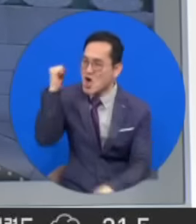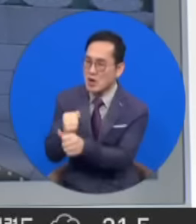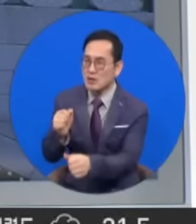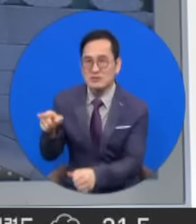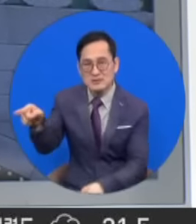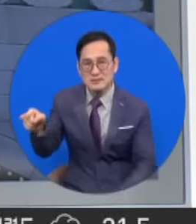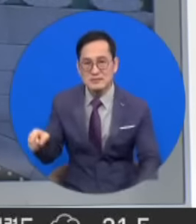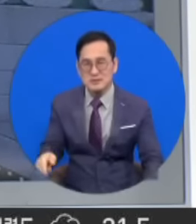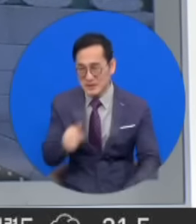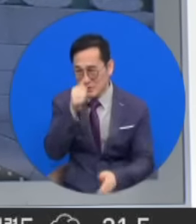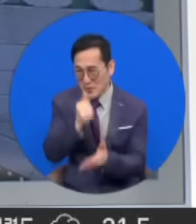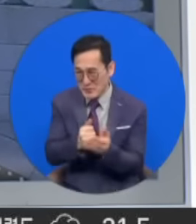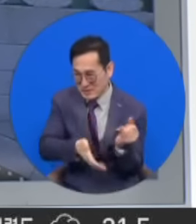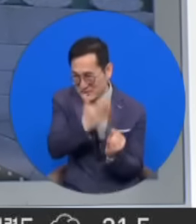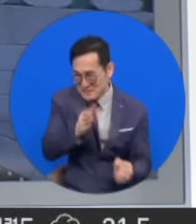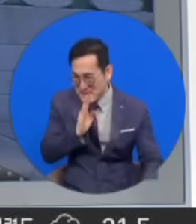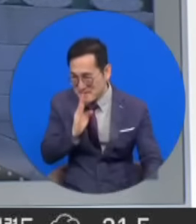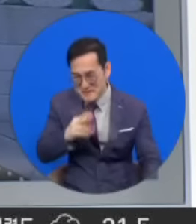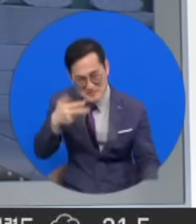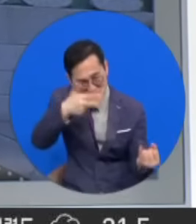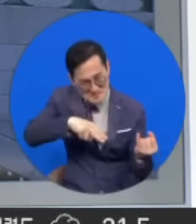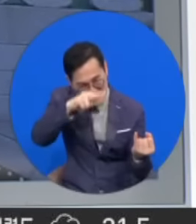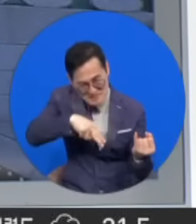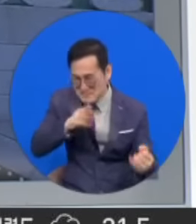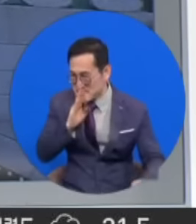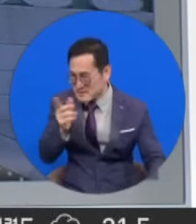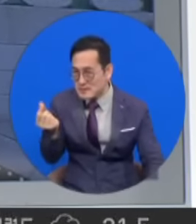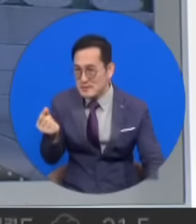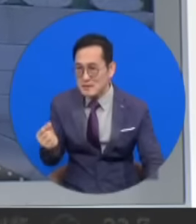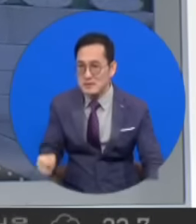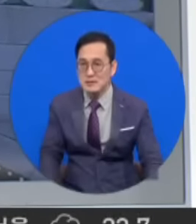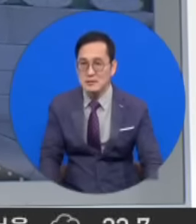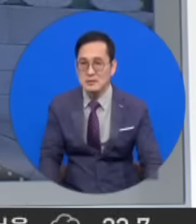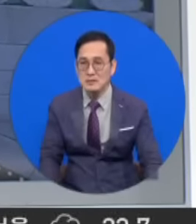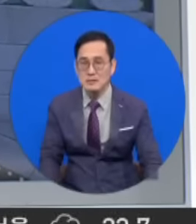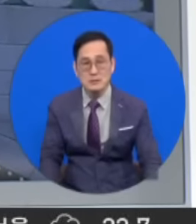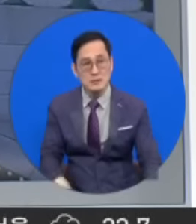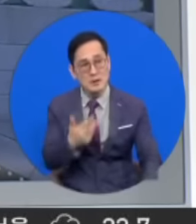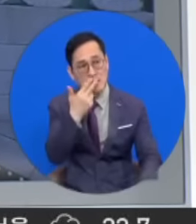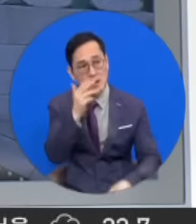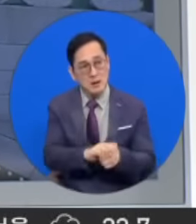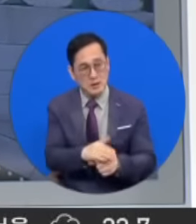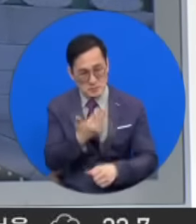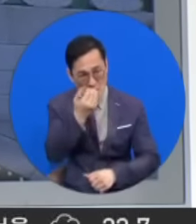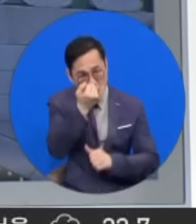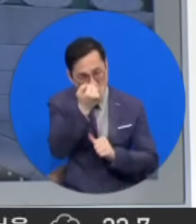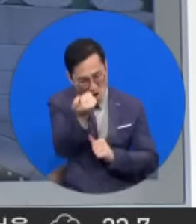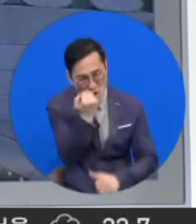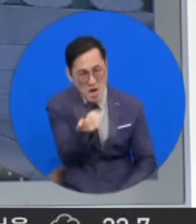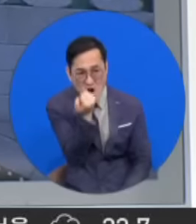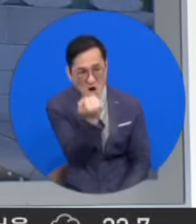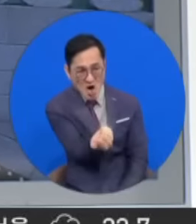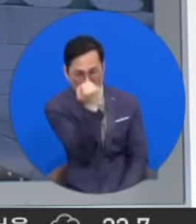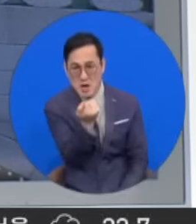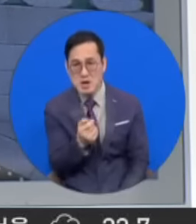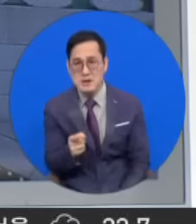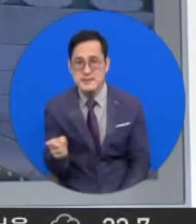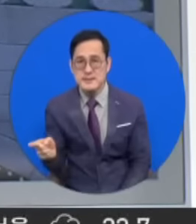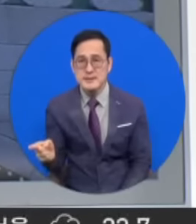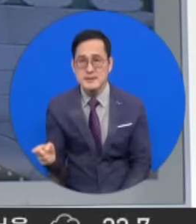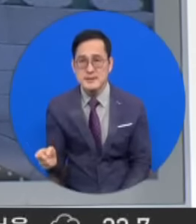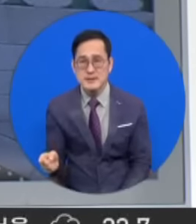뭐 성범죄자로 몰렸던 20대 남성이 수사 과정에서조차 아, 경찰이 단정적으로 나를 너무 고압적으로 반말하면서